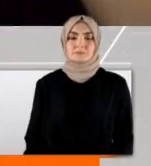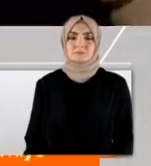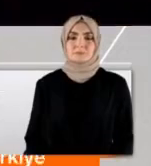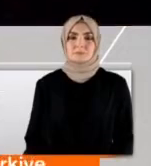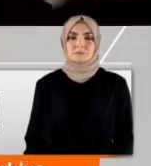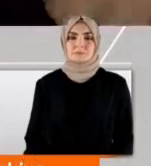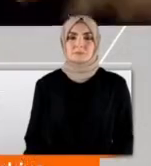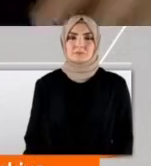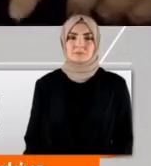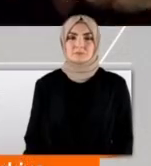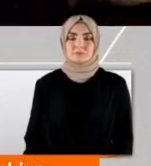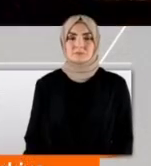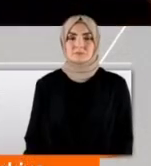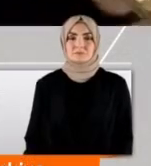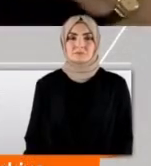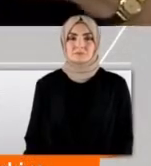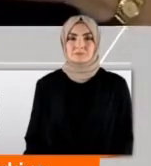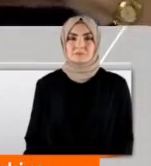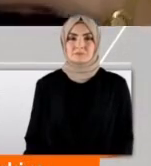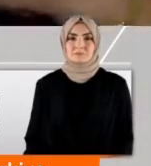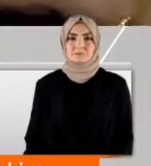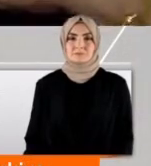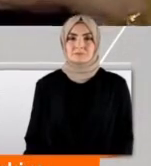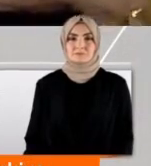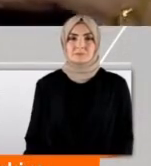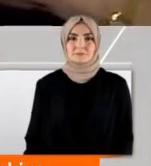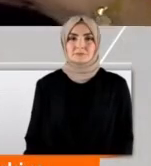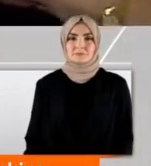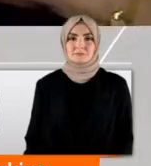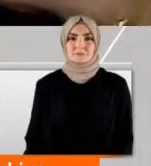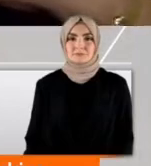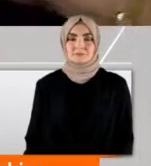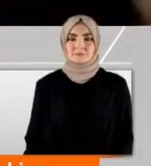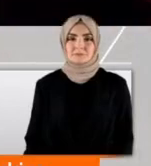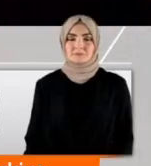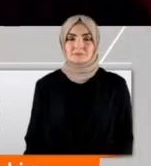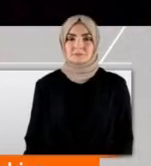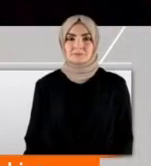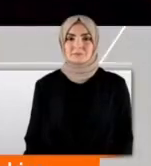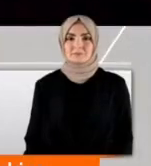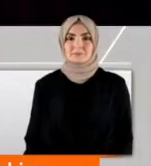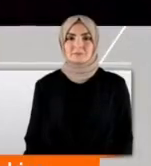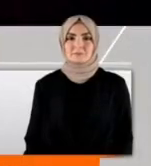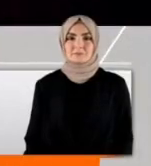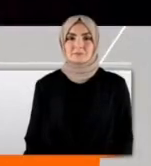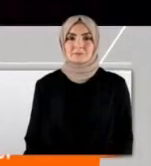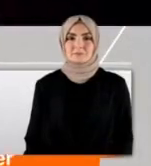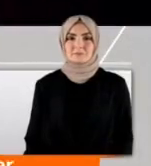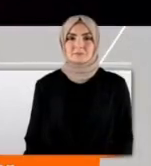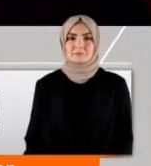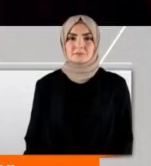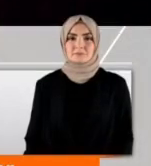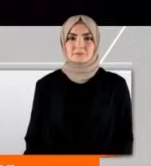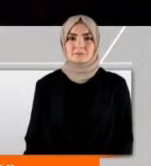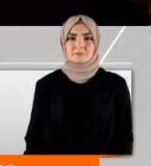içinde. Oğlan titredi, ağlayarak teyze dedi, abimi öldürür, içeri girin. Bir kapıyı dövdük, komşular